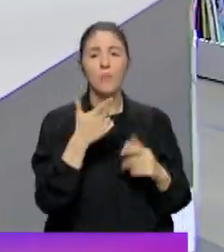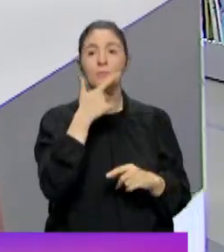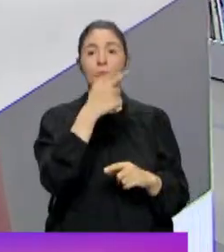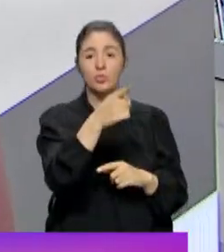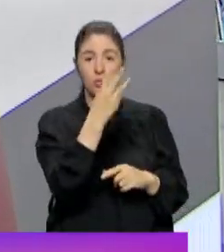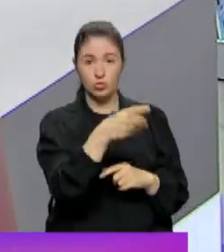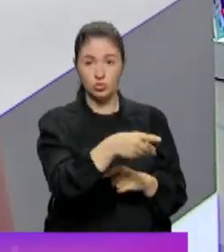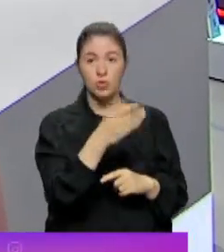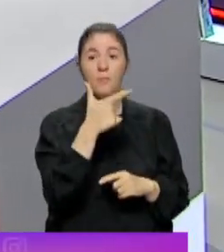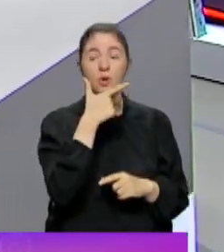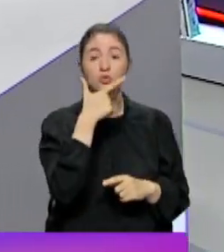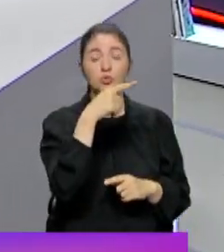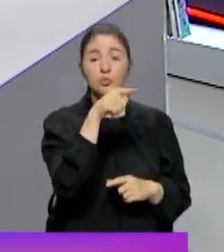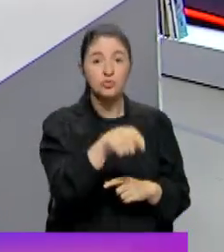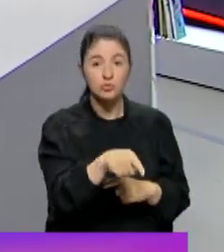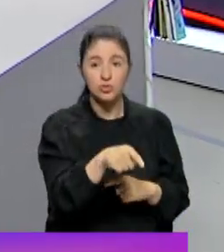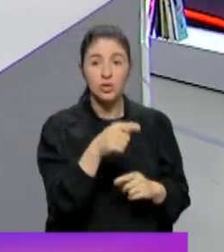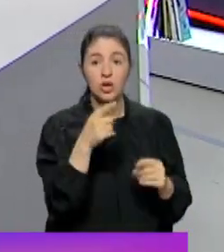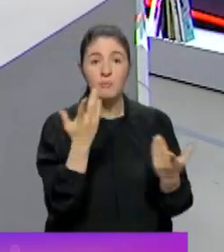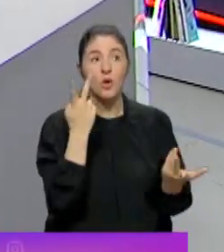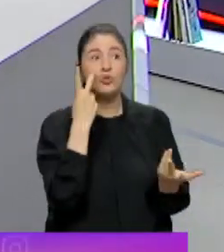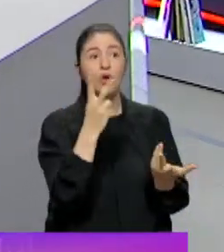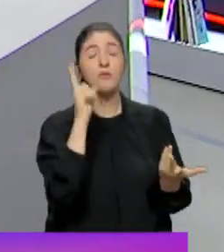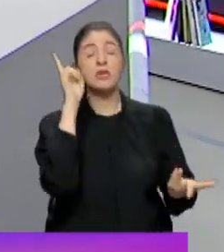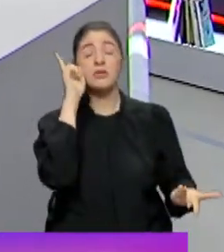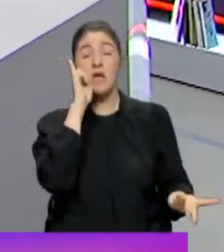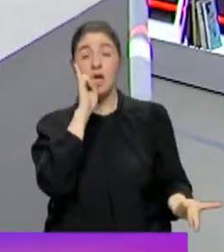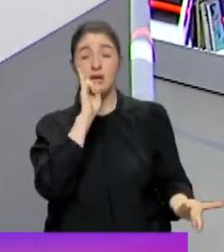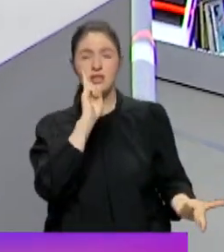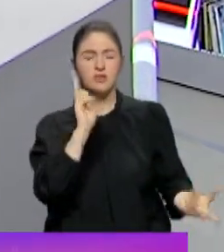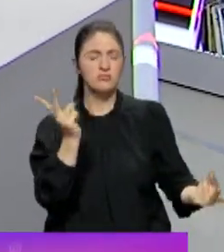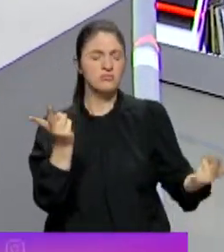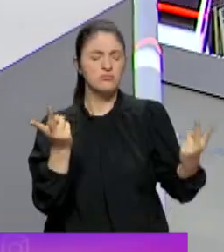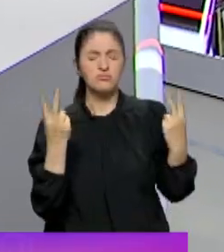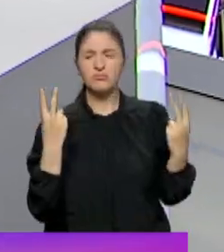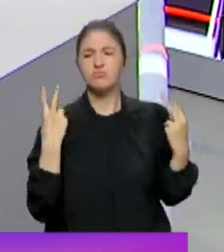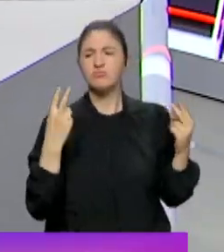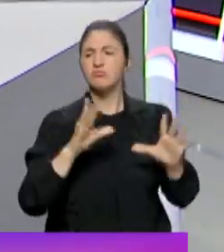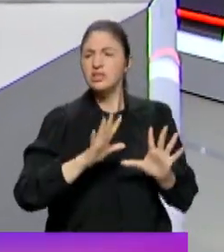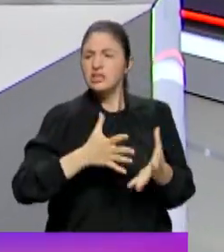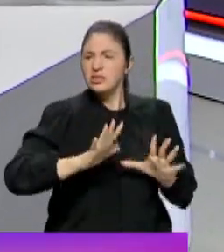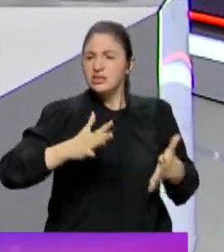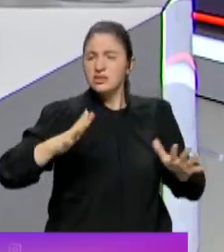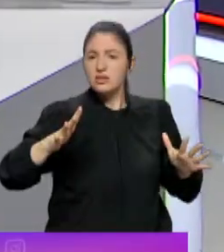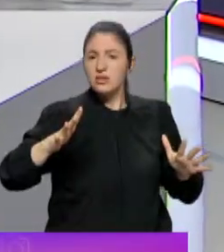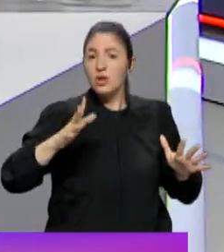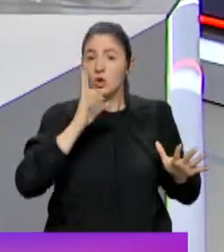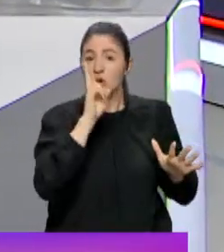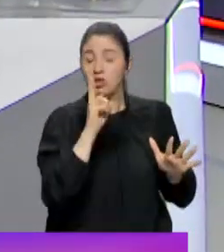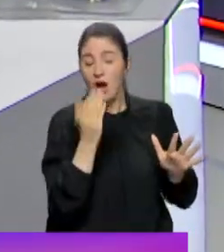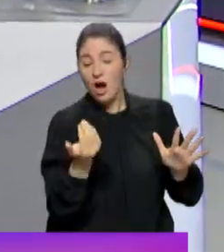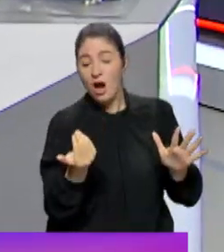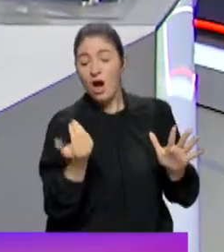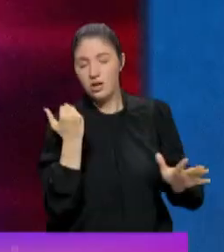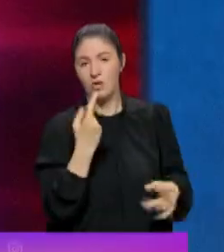Bodrum olsun. Bodrum'un ama gördüğümüz o zengin, şatafatlı, ışıltılı görüntüsünün